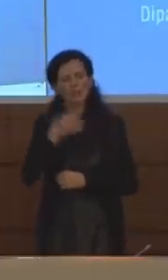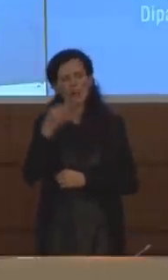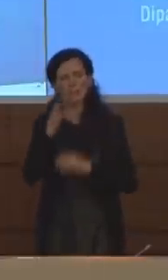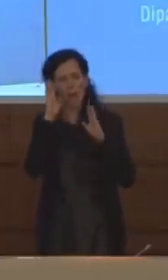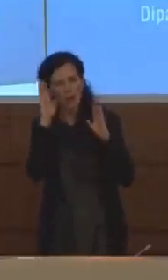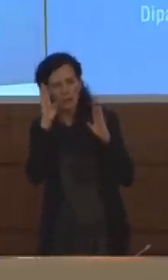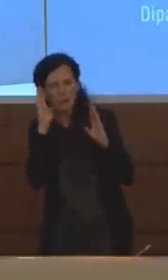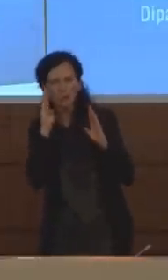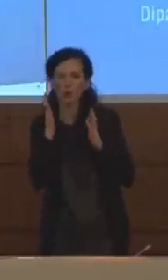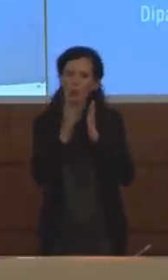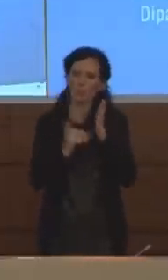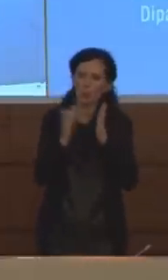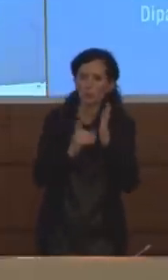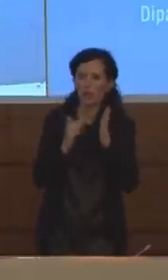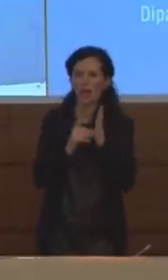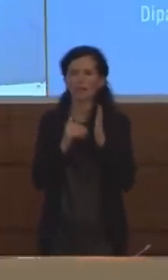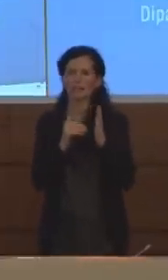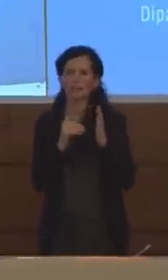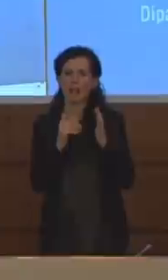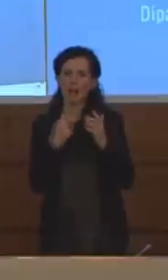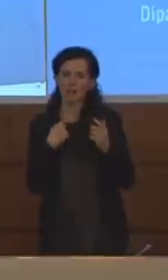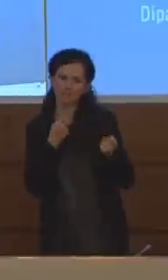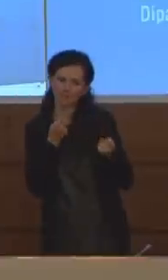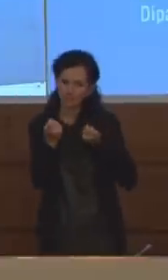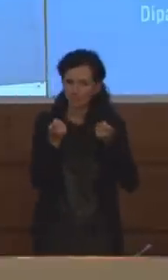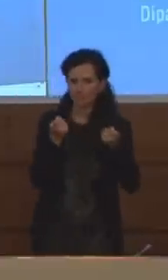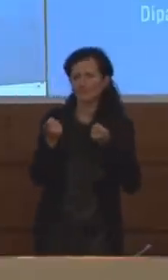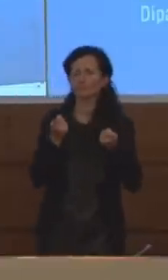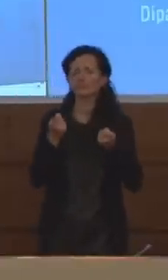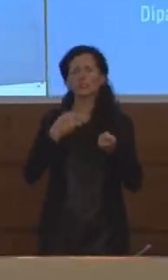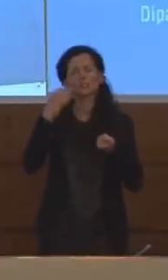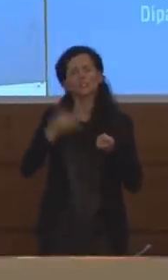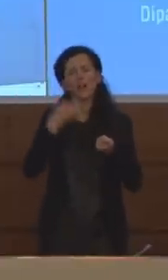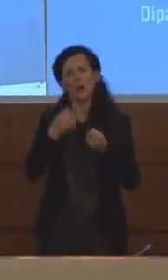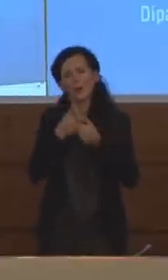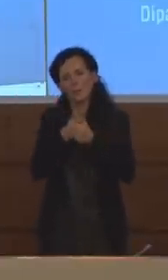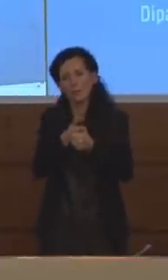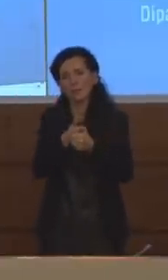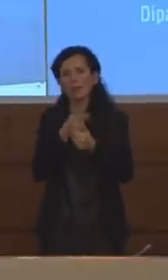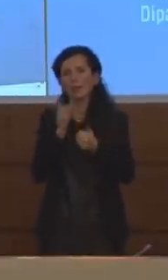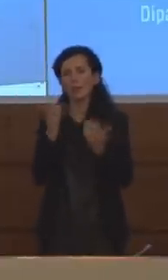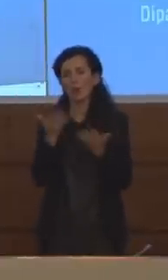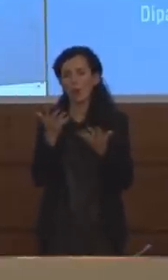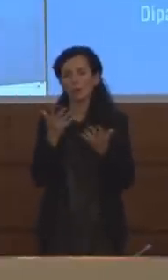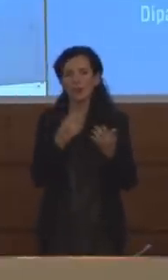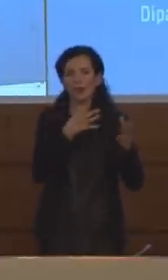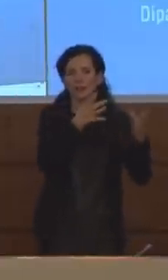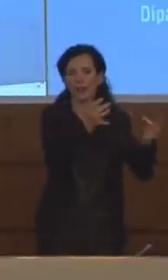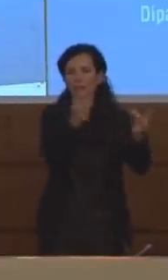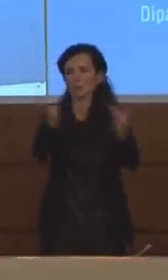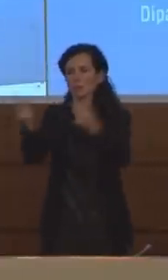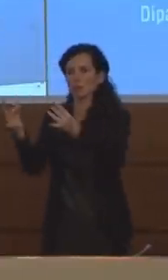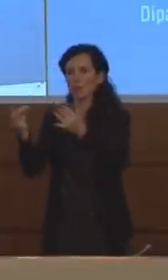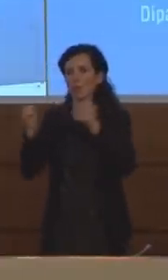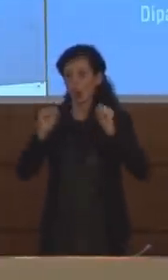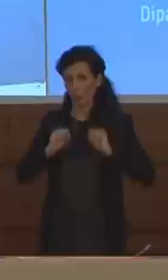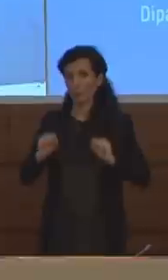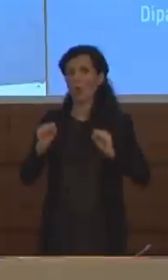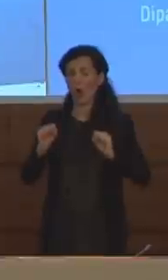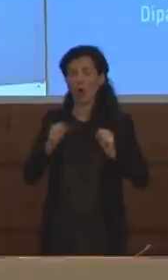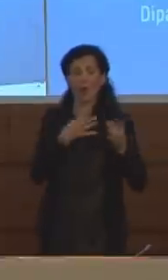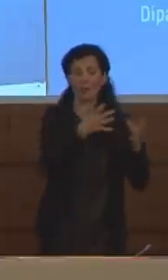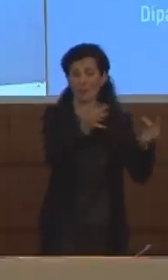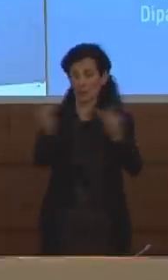monitoraggio ma soprattutto devono tenere conto di dei fattori di trasmissione perché quelli sono gli effetti che noi